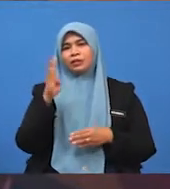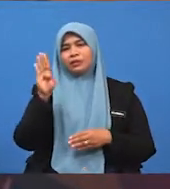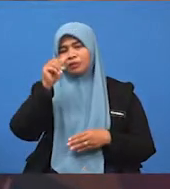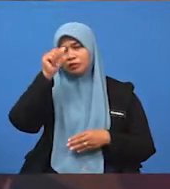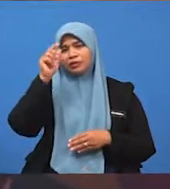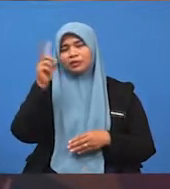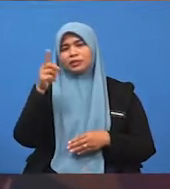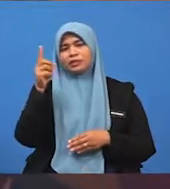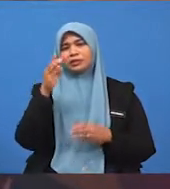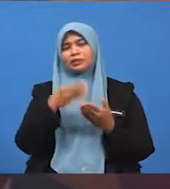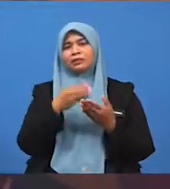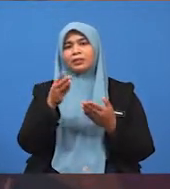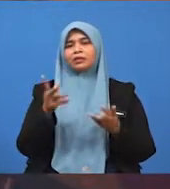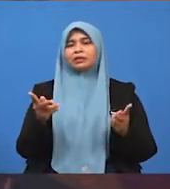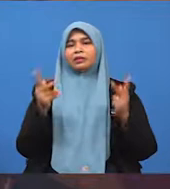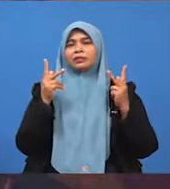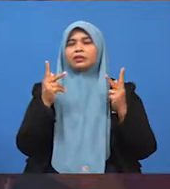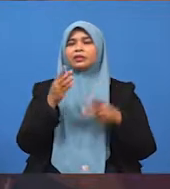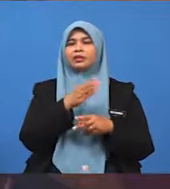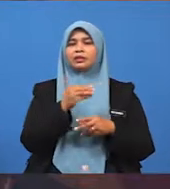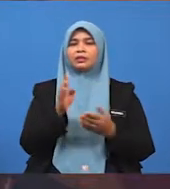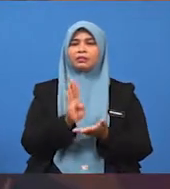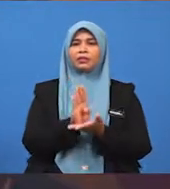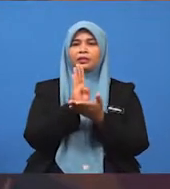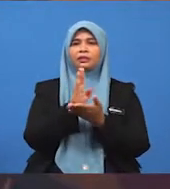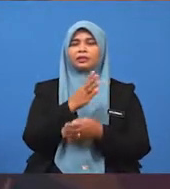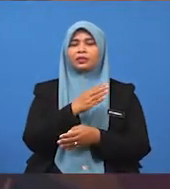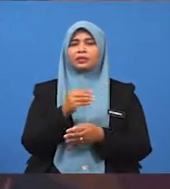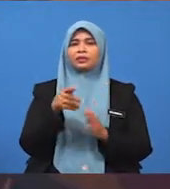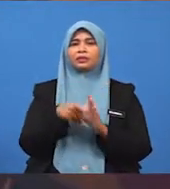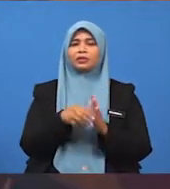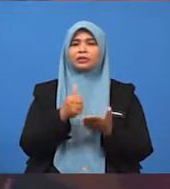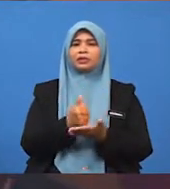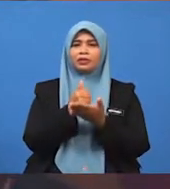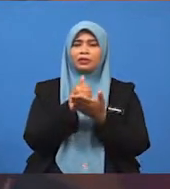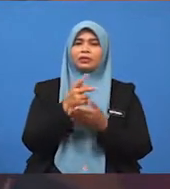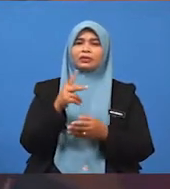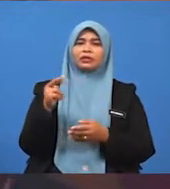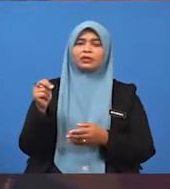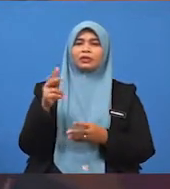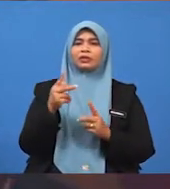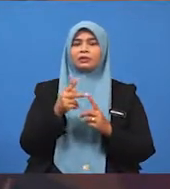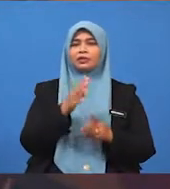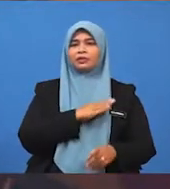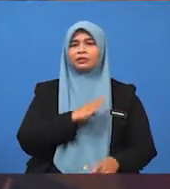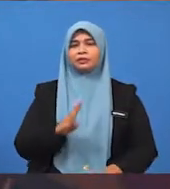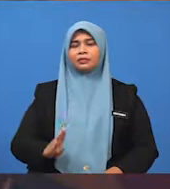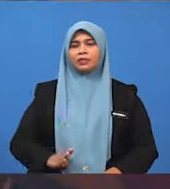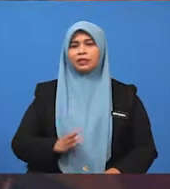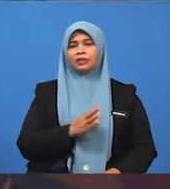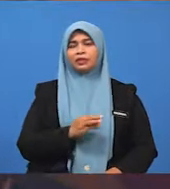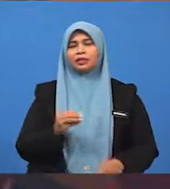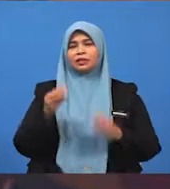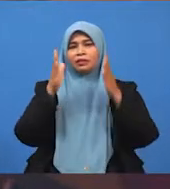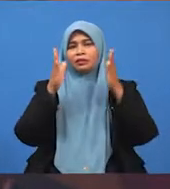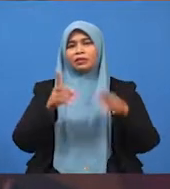dan umat Islam dalam menyebarkan Islam. Di samping itu, kesinambungan wahyu dan penurunan